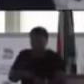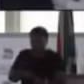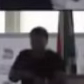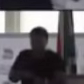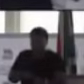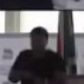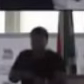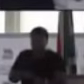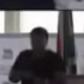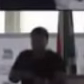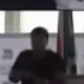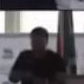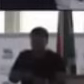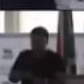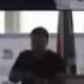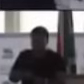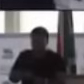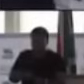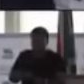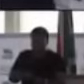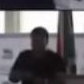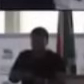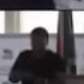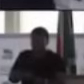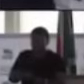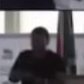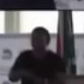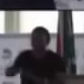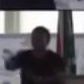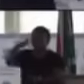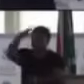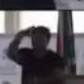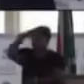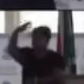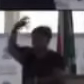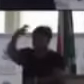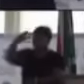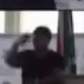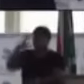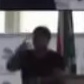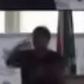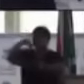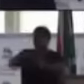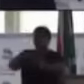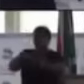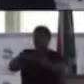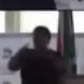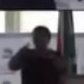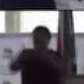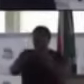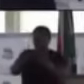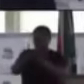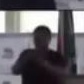amakhosi okuyiwona ayingubo yesihlalo nobukhosi